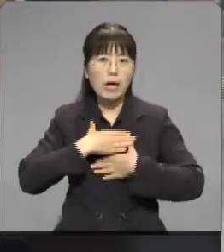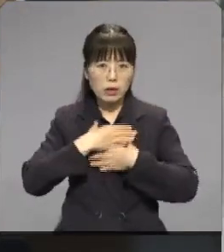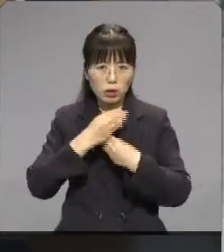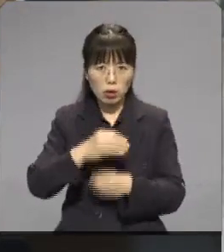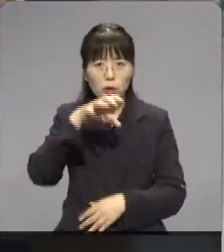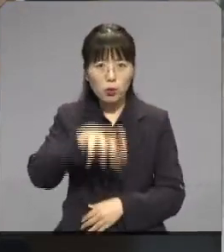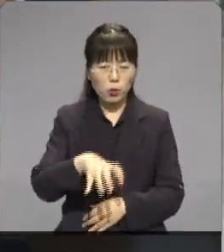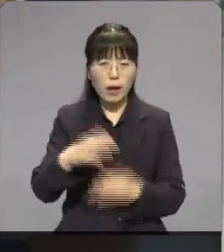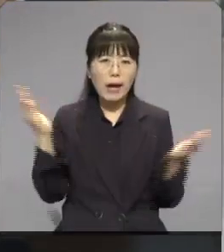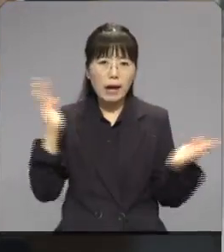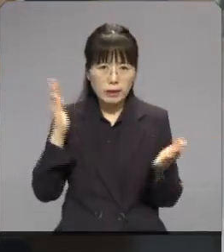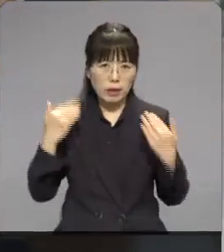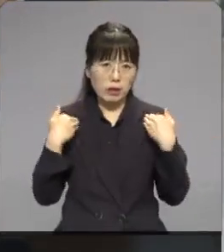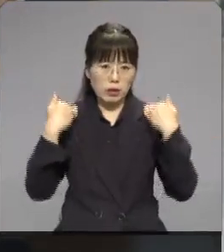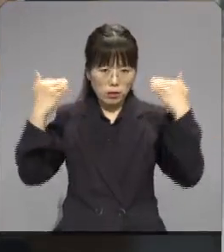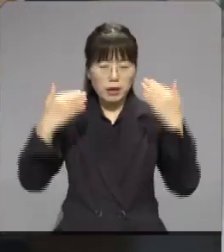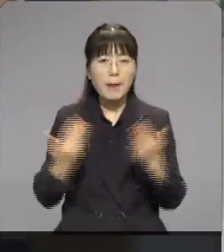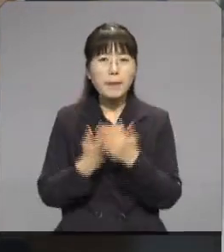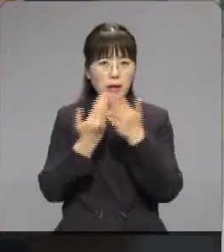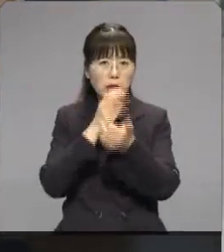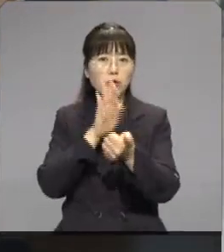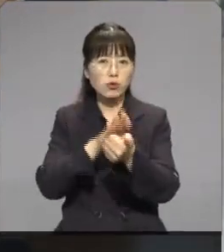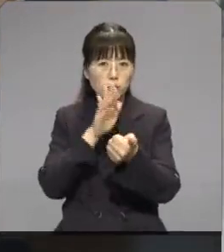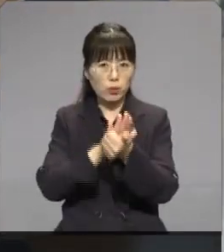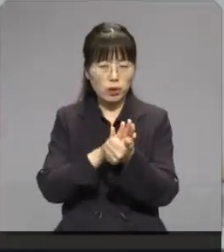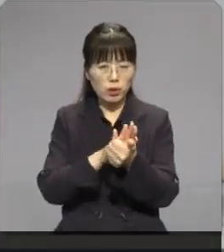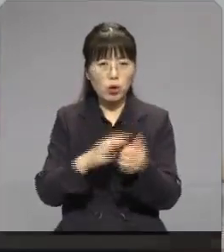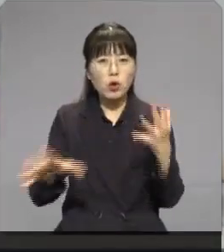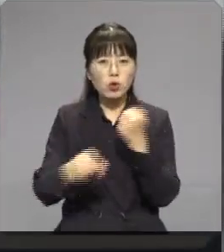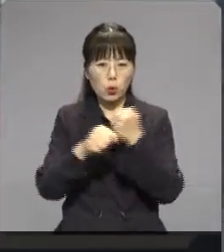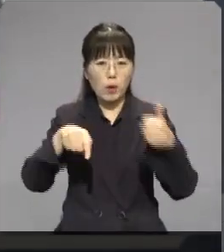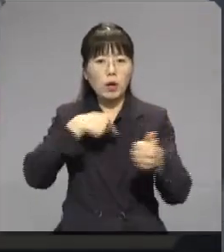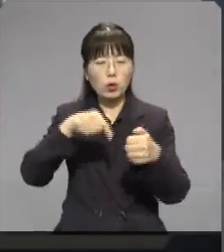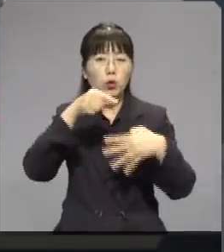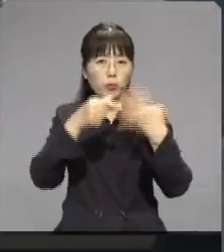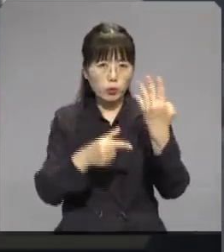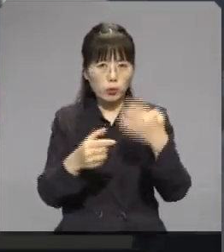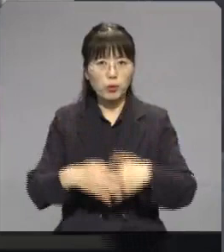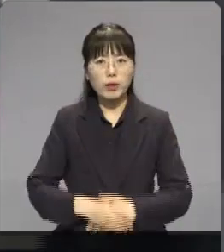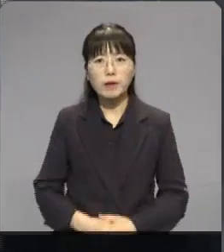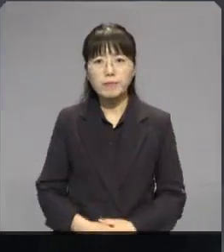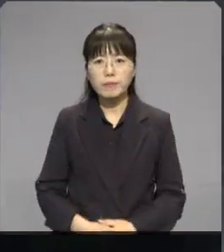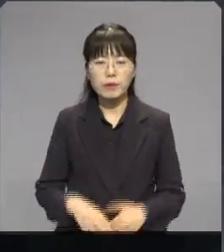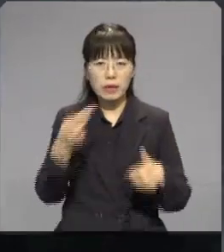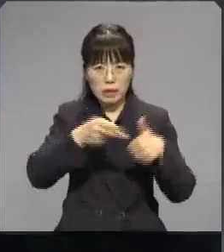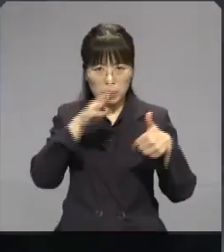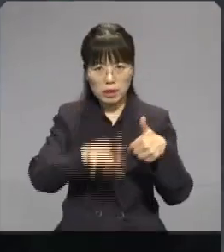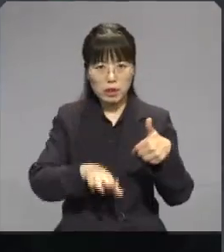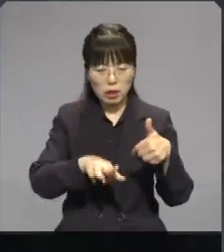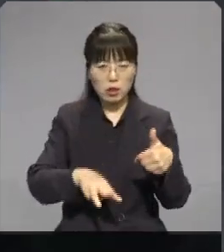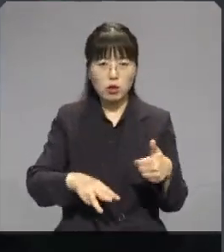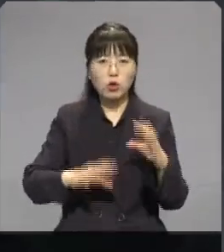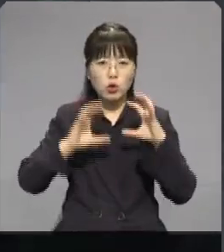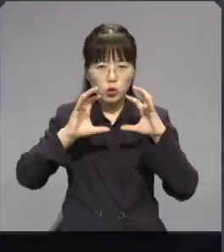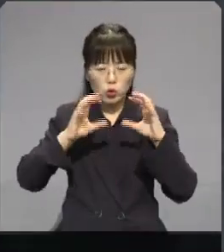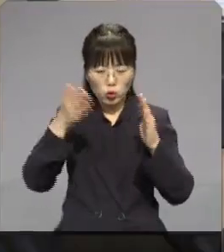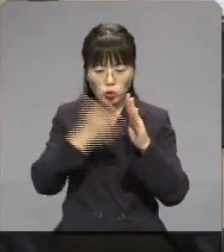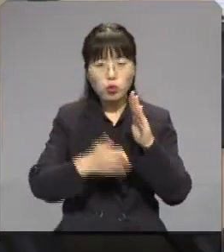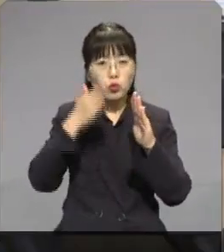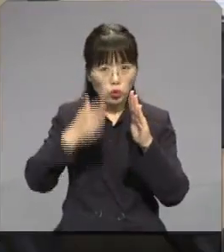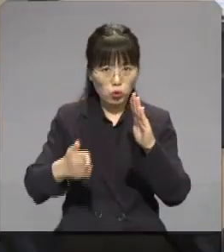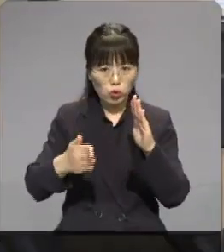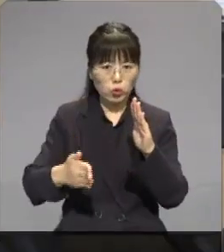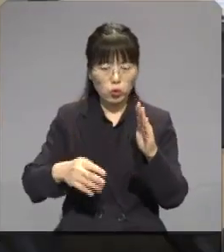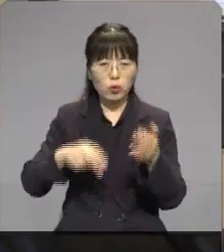안전한 공간에서 학생 성장과 발달을 지원하는 종합교육 프로그램입니다. 인천에서는